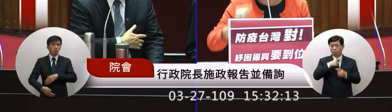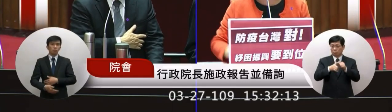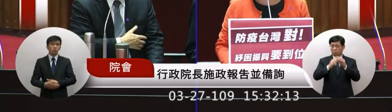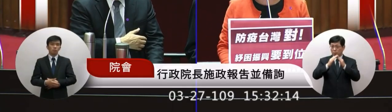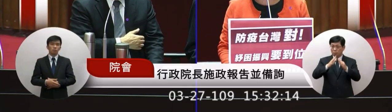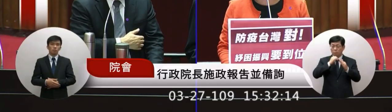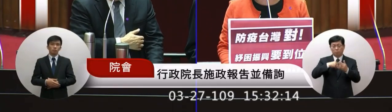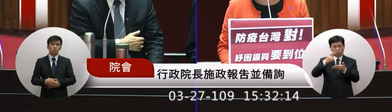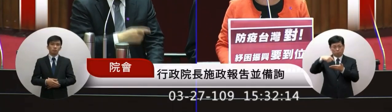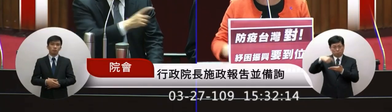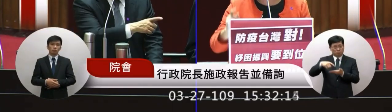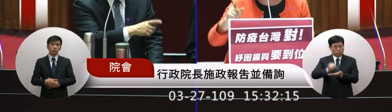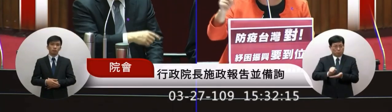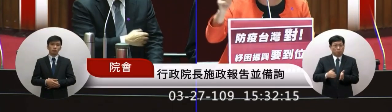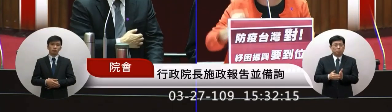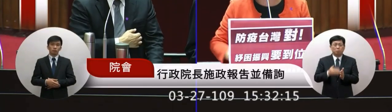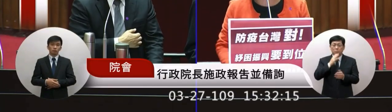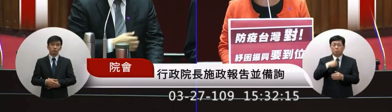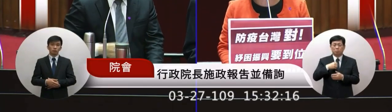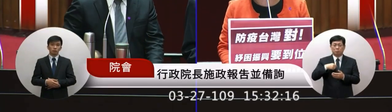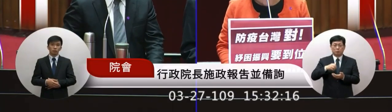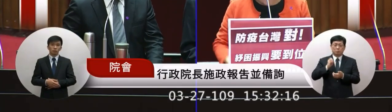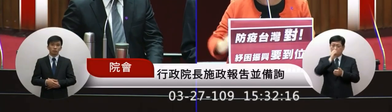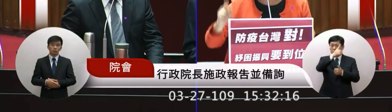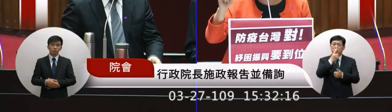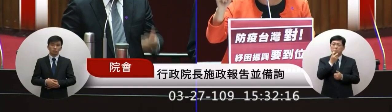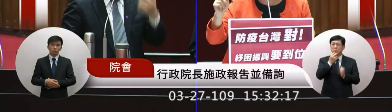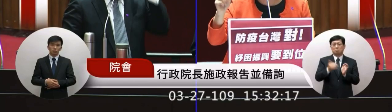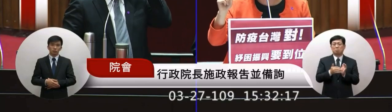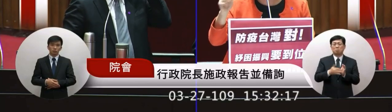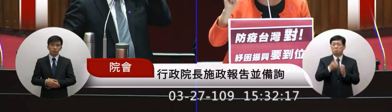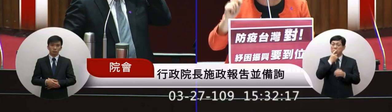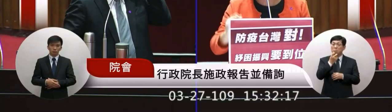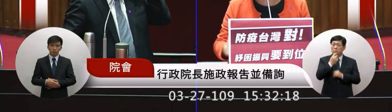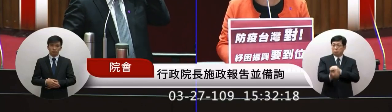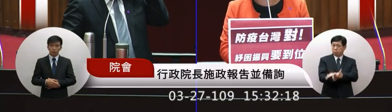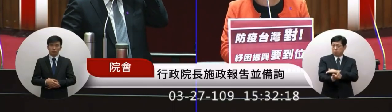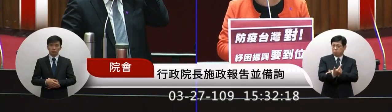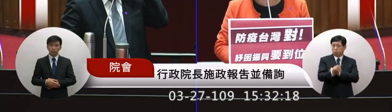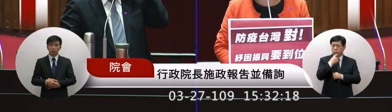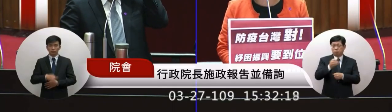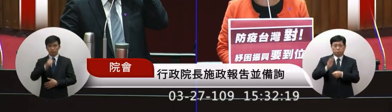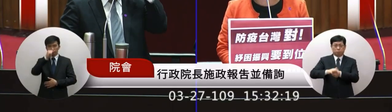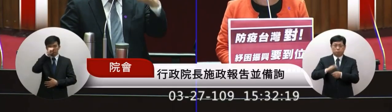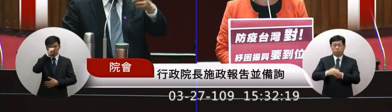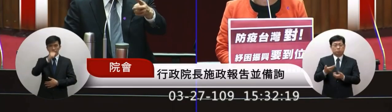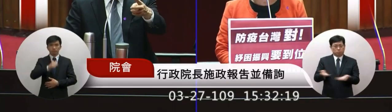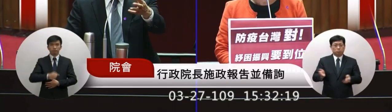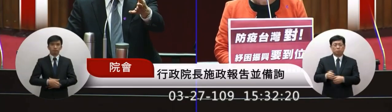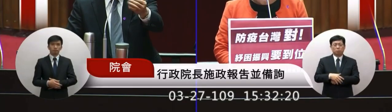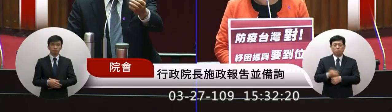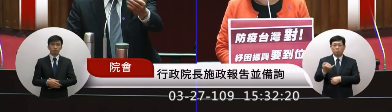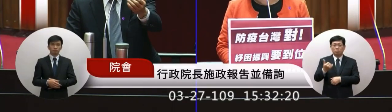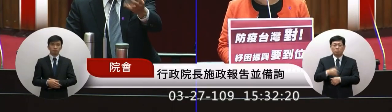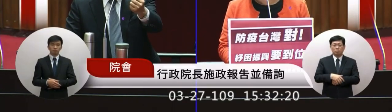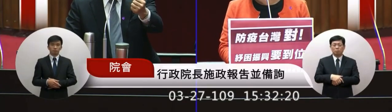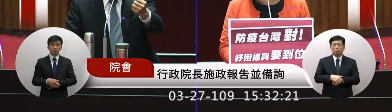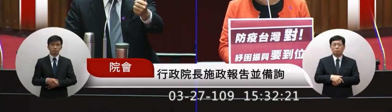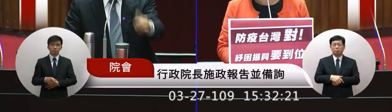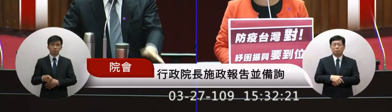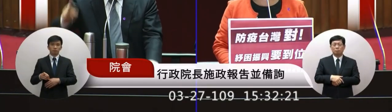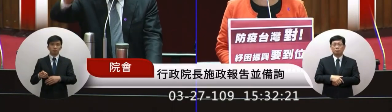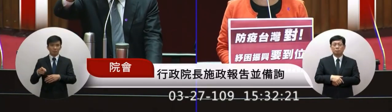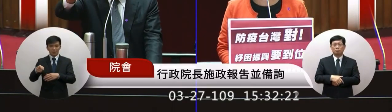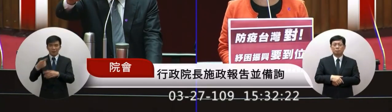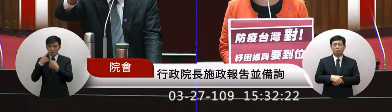市已经盘点出来了啦， 啊、 已经报到中央了啦。那中央要尽速的来配置啦，好不好？ 你拿这湾的神秘